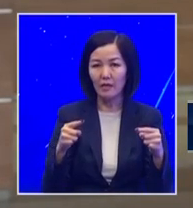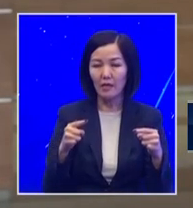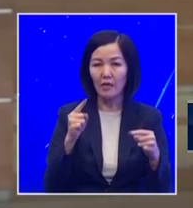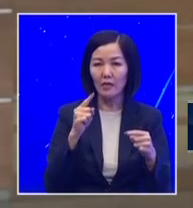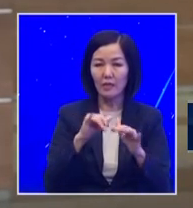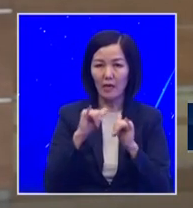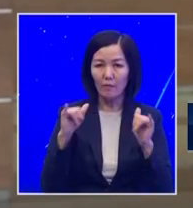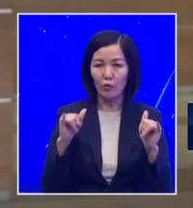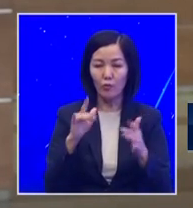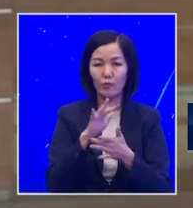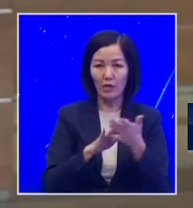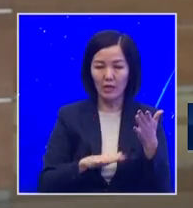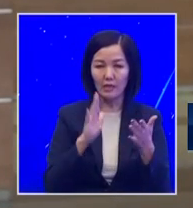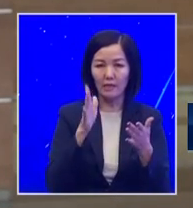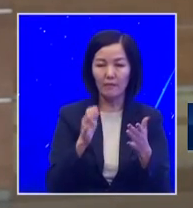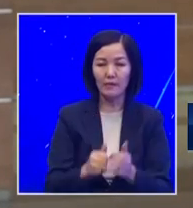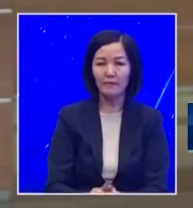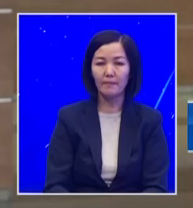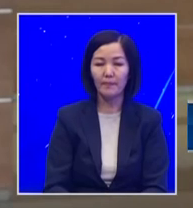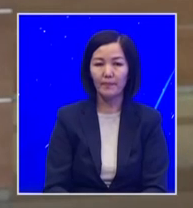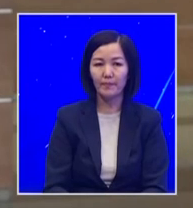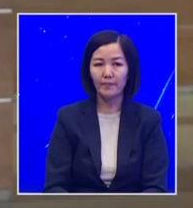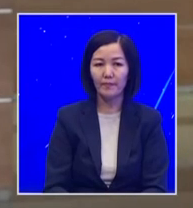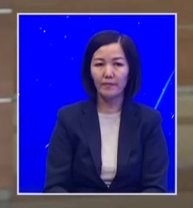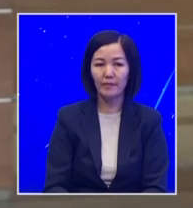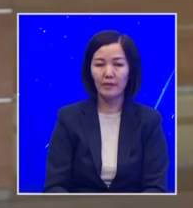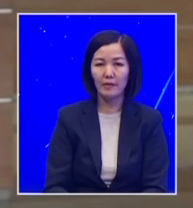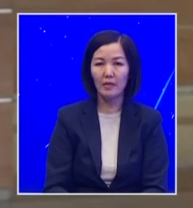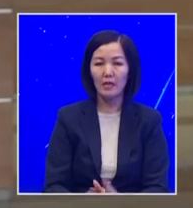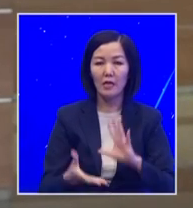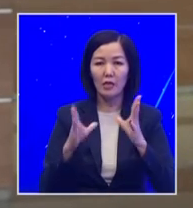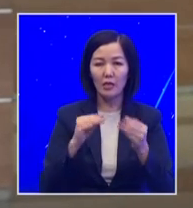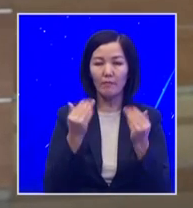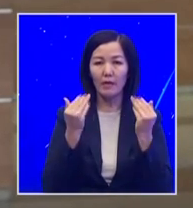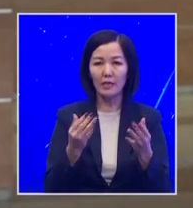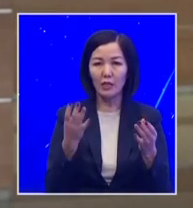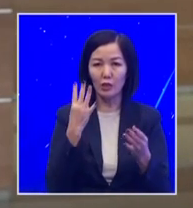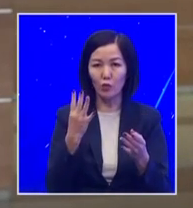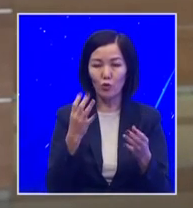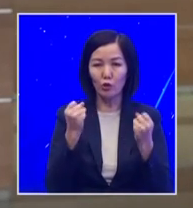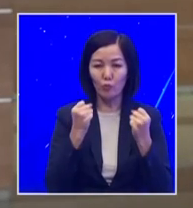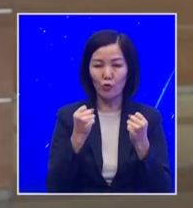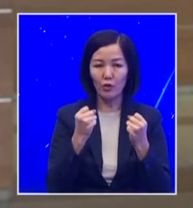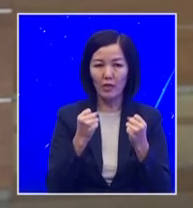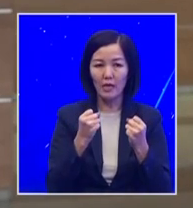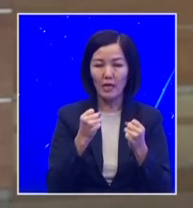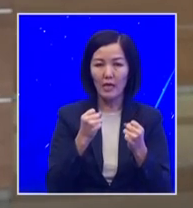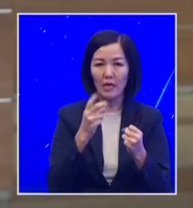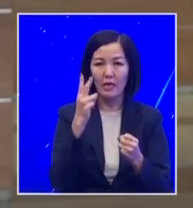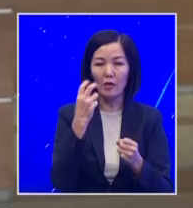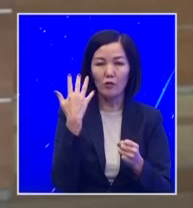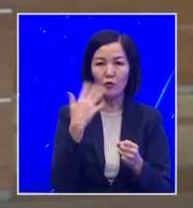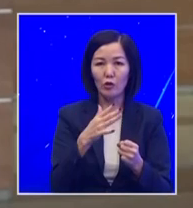қарай жалғастырып дамытатын боламыз. Жалпы қазіргі осы 4 спорт түрінен әрбір бізде